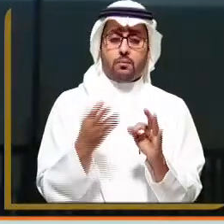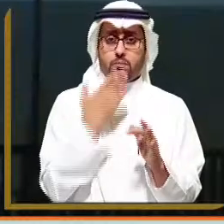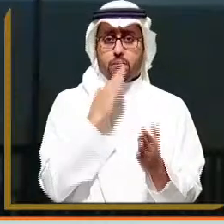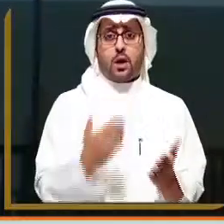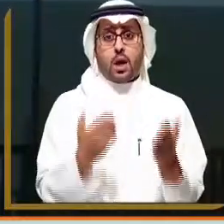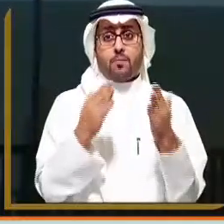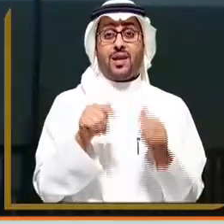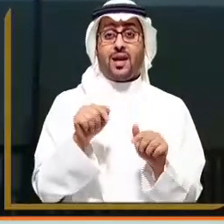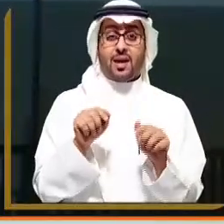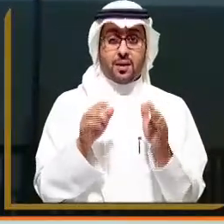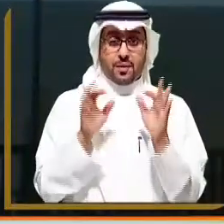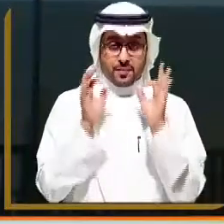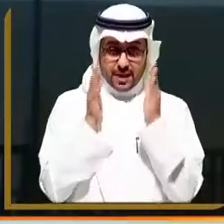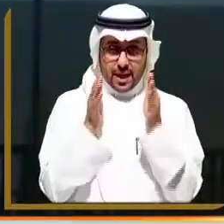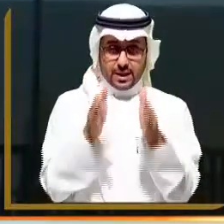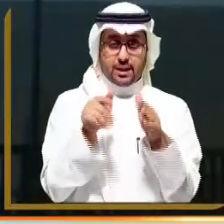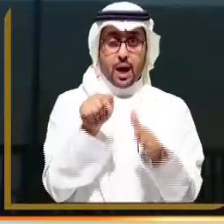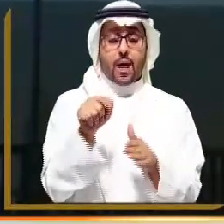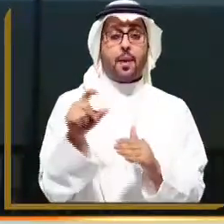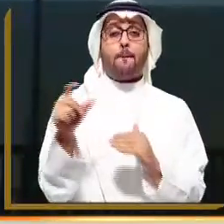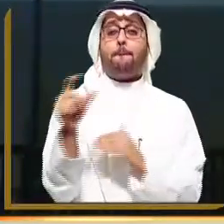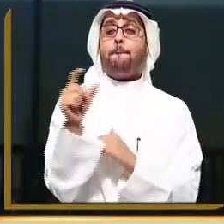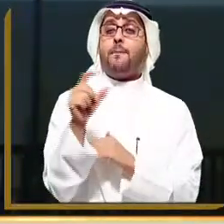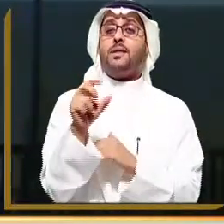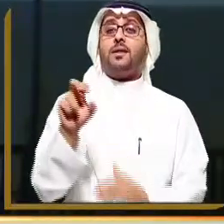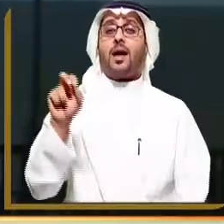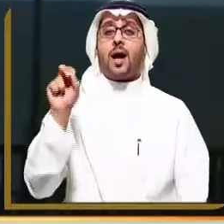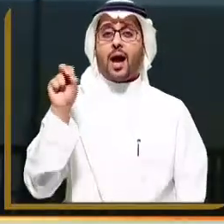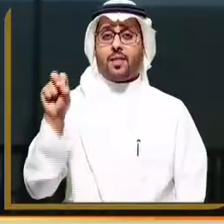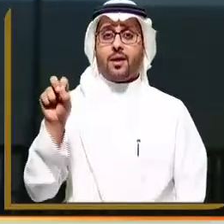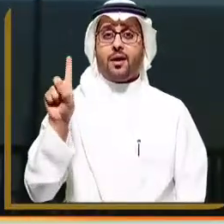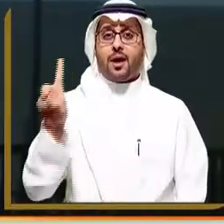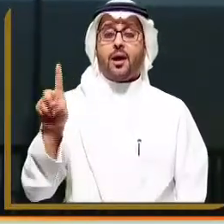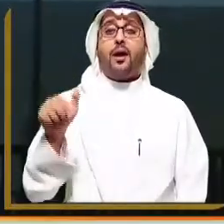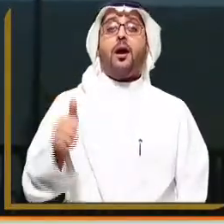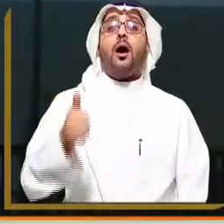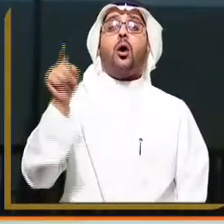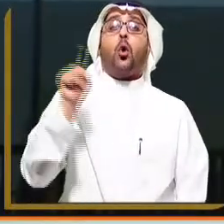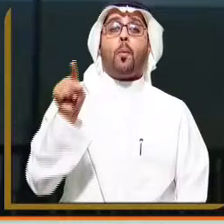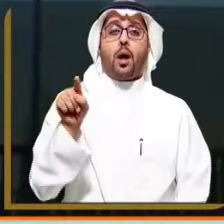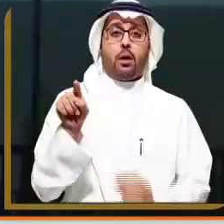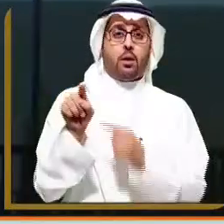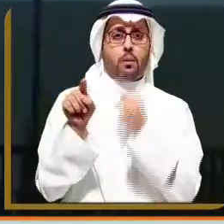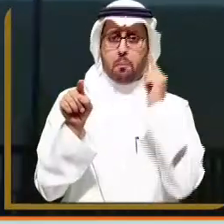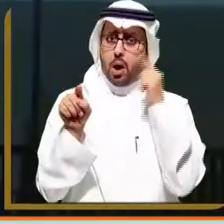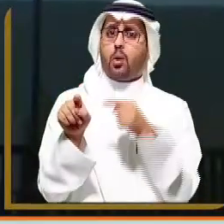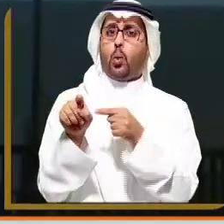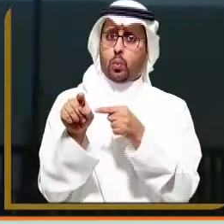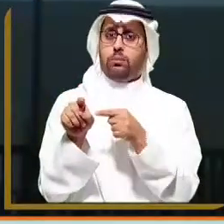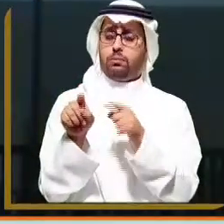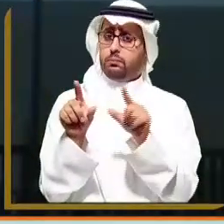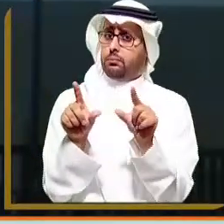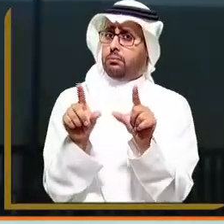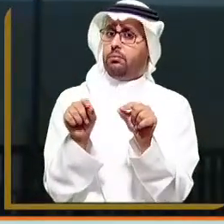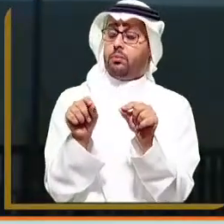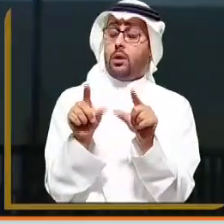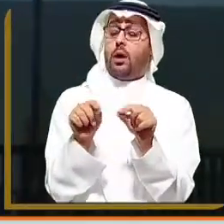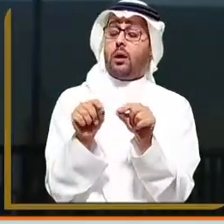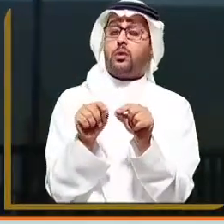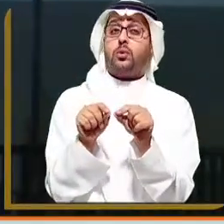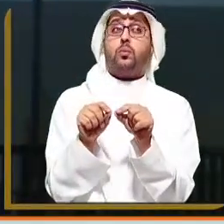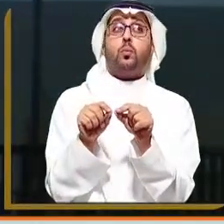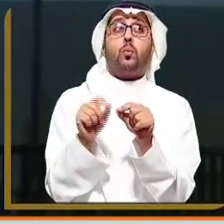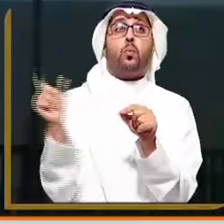المدينه المنوره، وفي مقدمتها مسجد قباء. هذا المسجد والذي يعتبر من